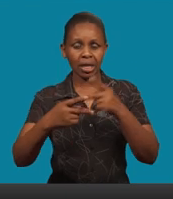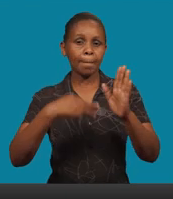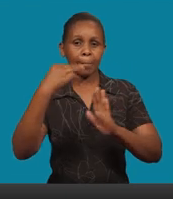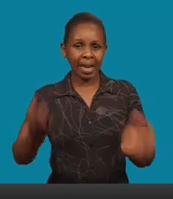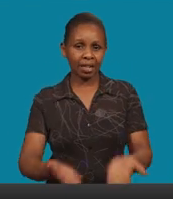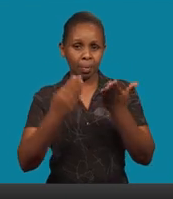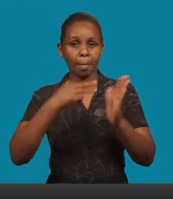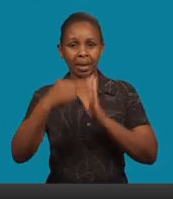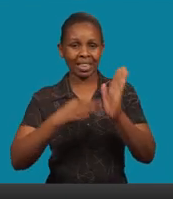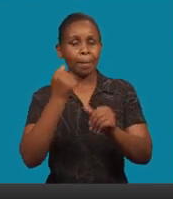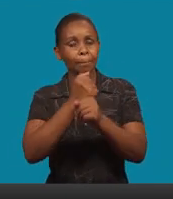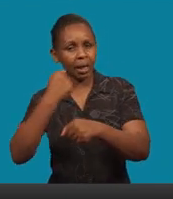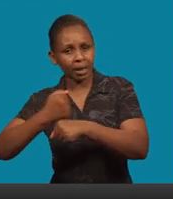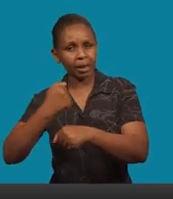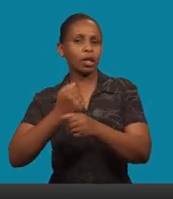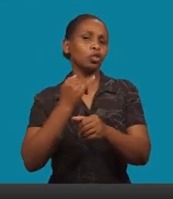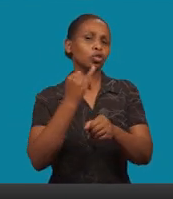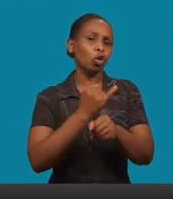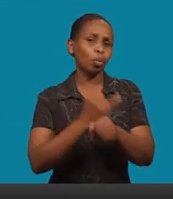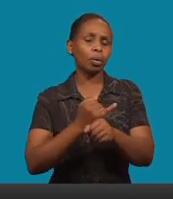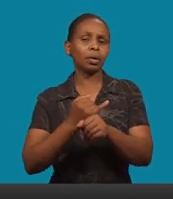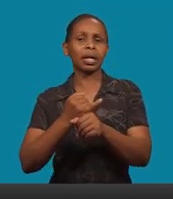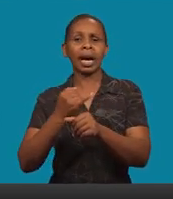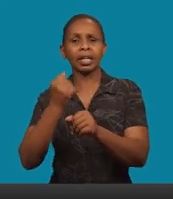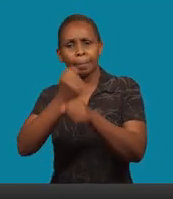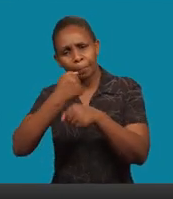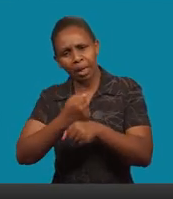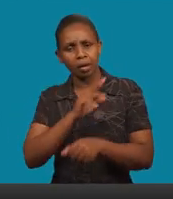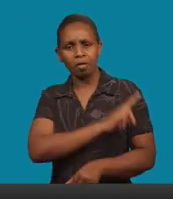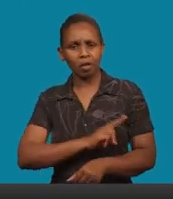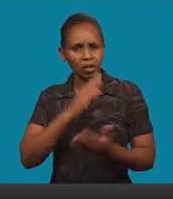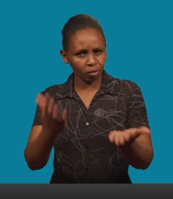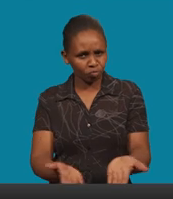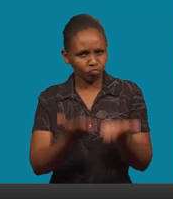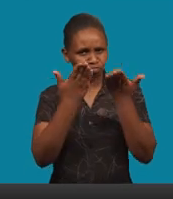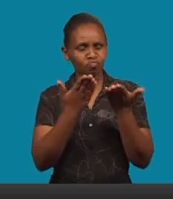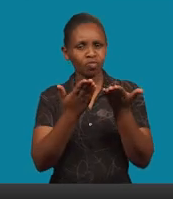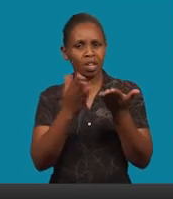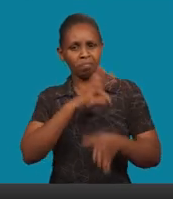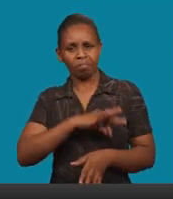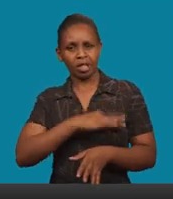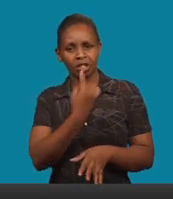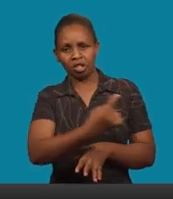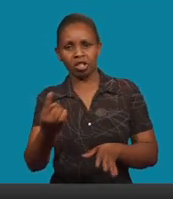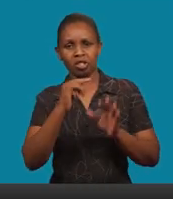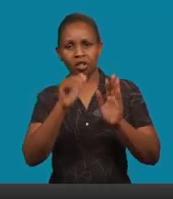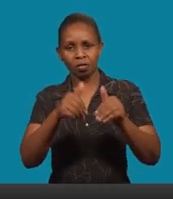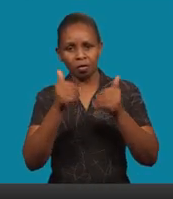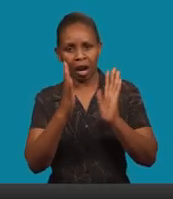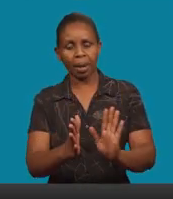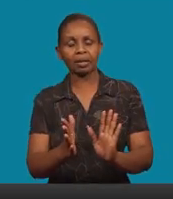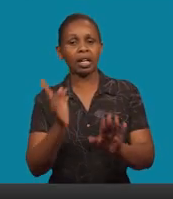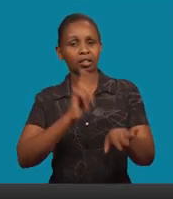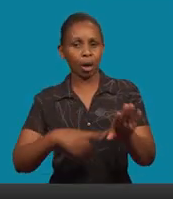can enhance our manufacturing, create jobs, create value, and enhance the earnings of